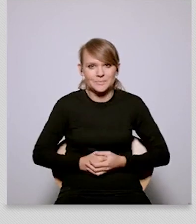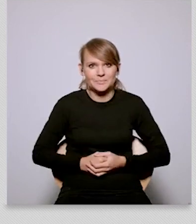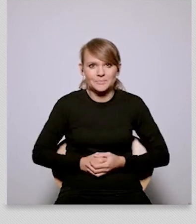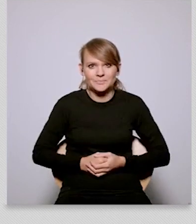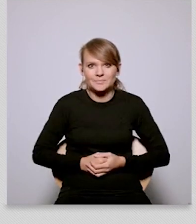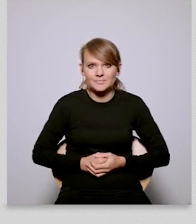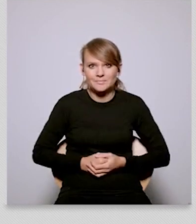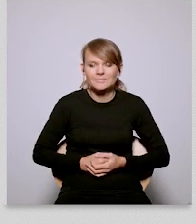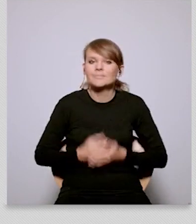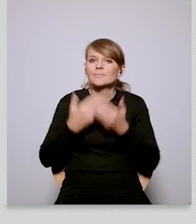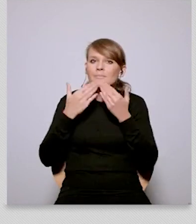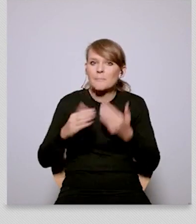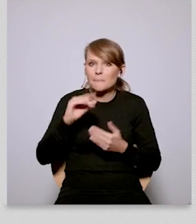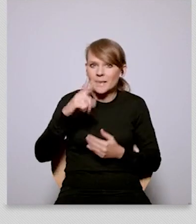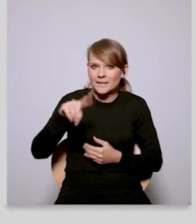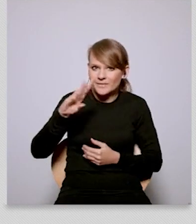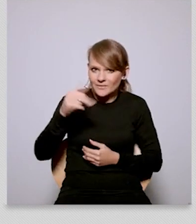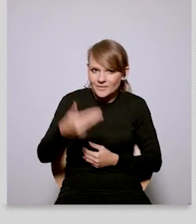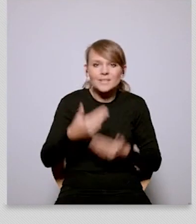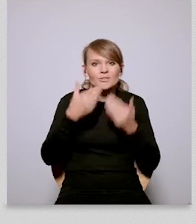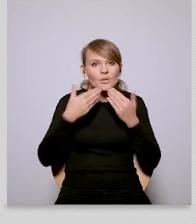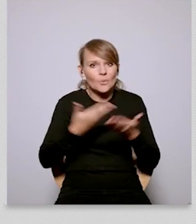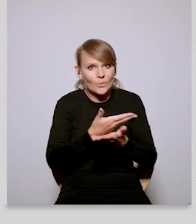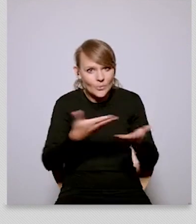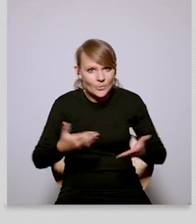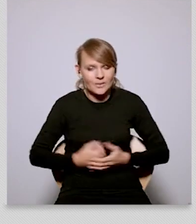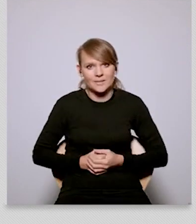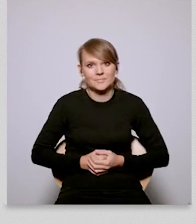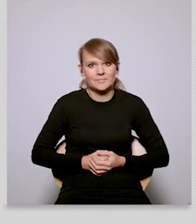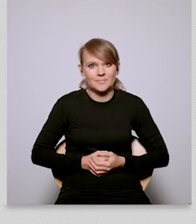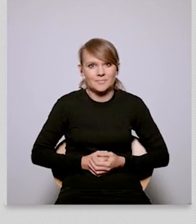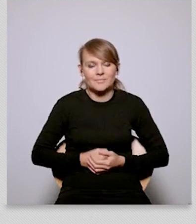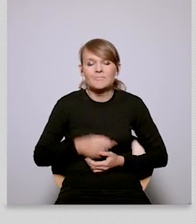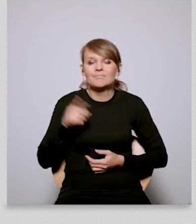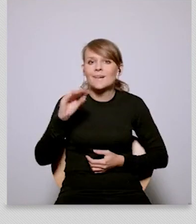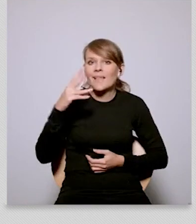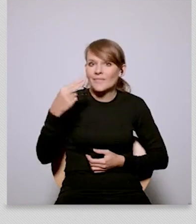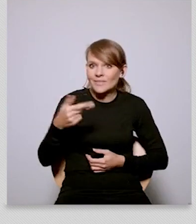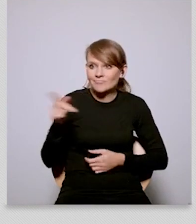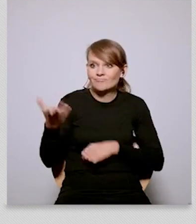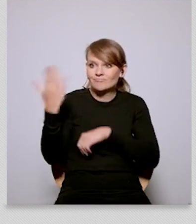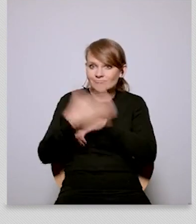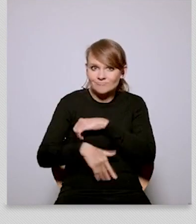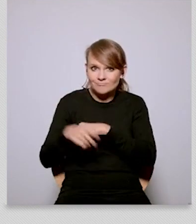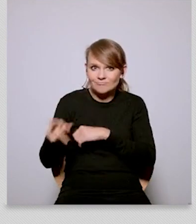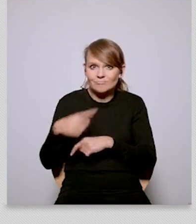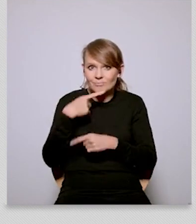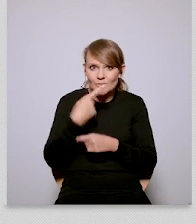bardzo Edwin dziękuję Państwu bardzo te słowa Edwina na koniec były dość